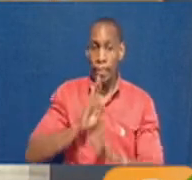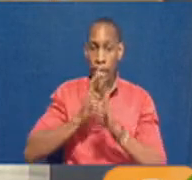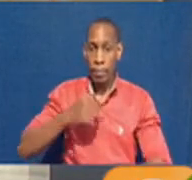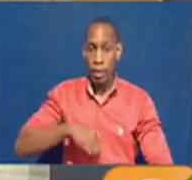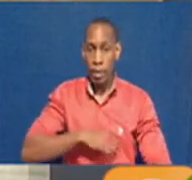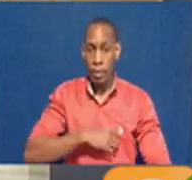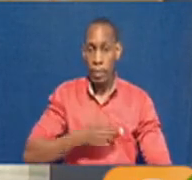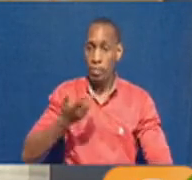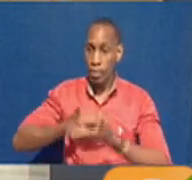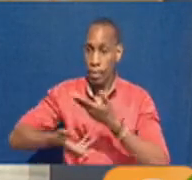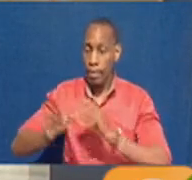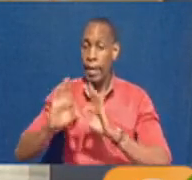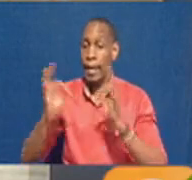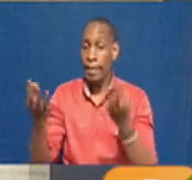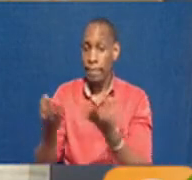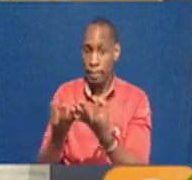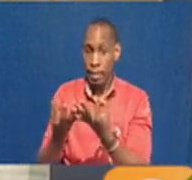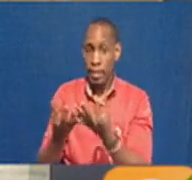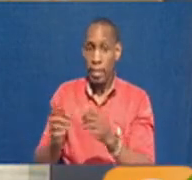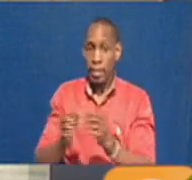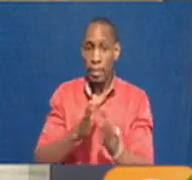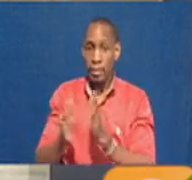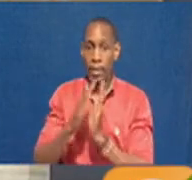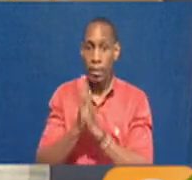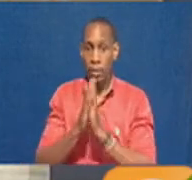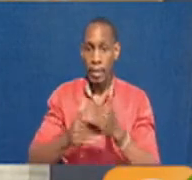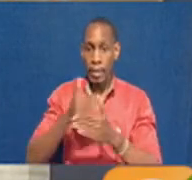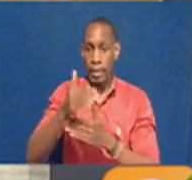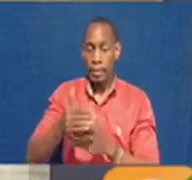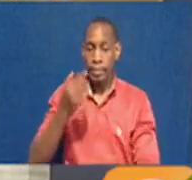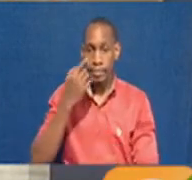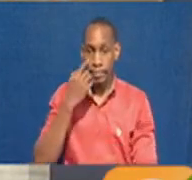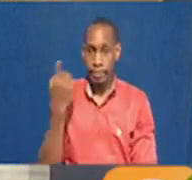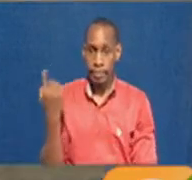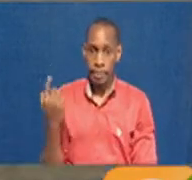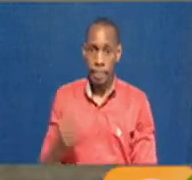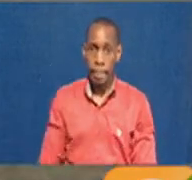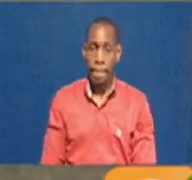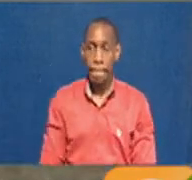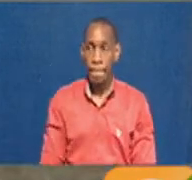Chebet amezungumza na familia na kutuandalia taarifa ifuatayo.